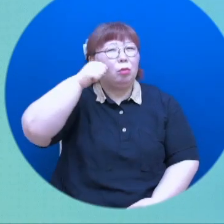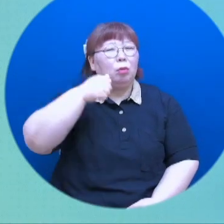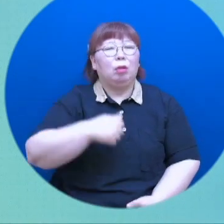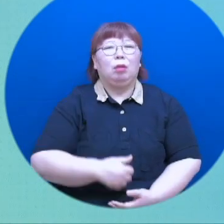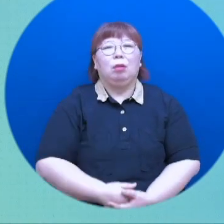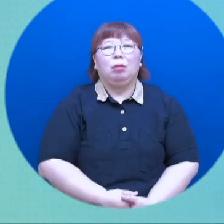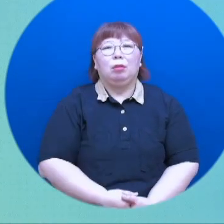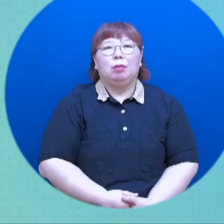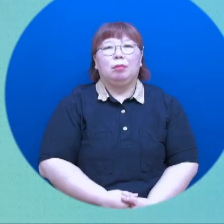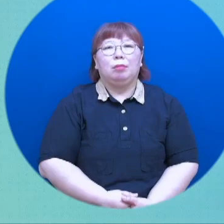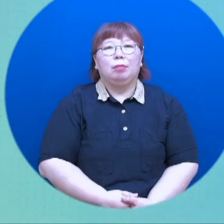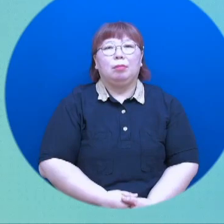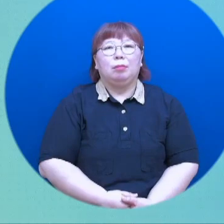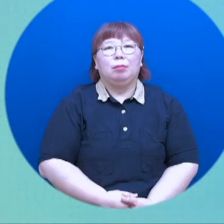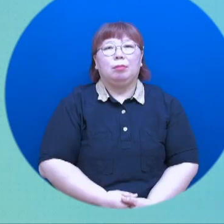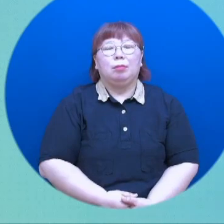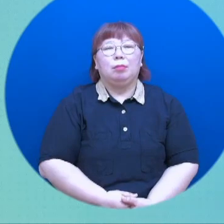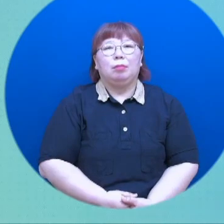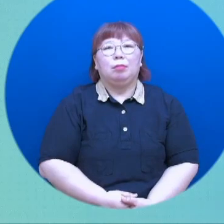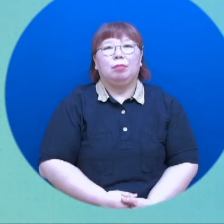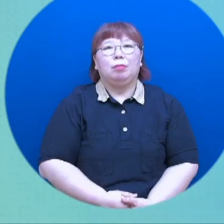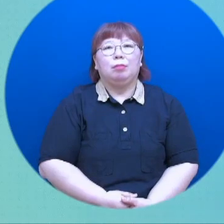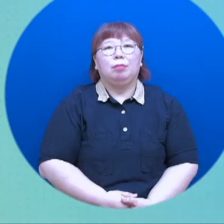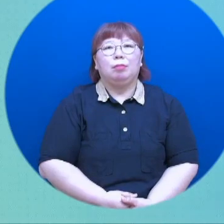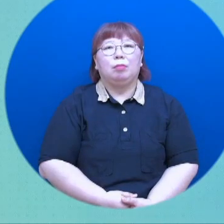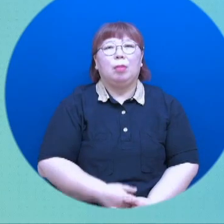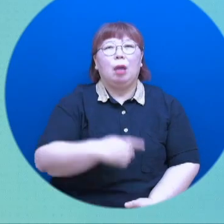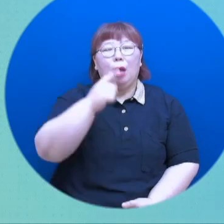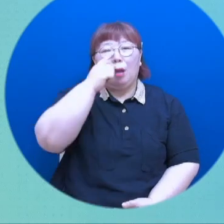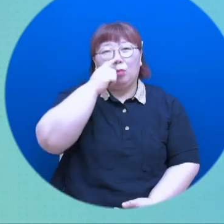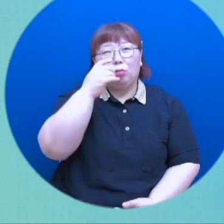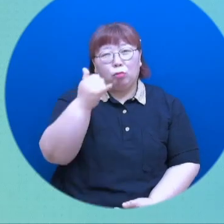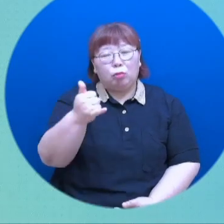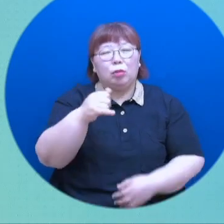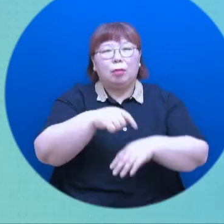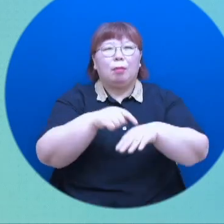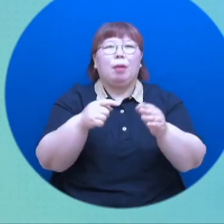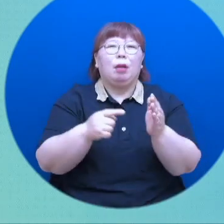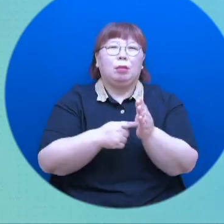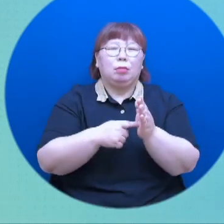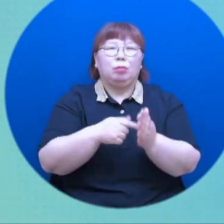흉을 보고 놀려요. 그러니 아버지 어머님의 그 심정이